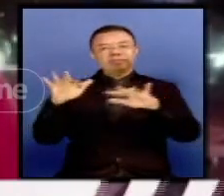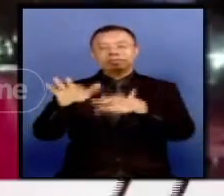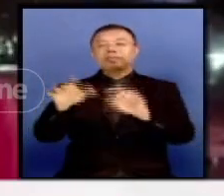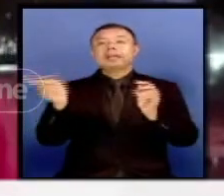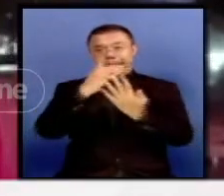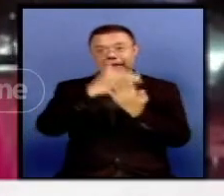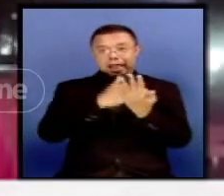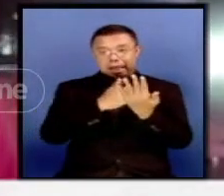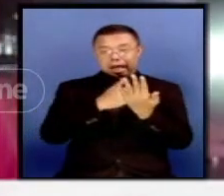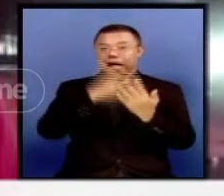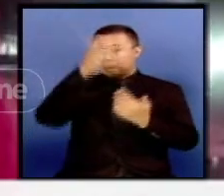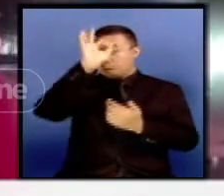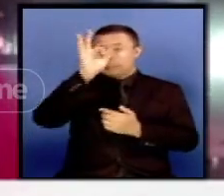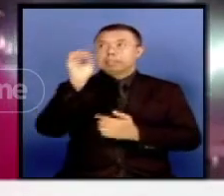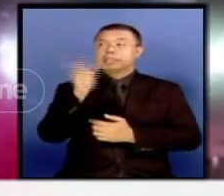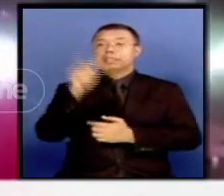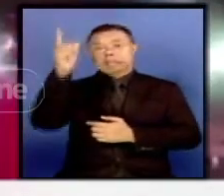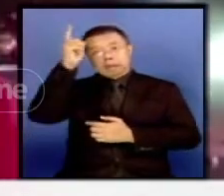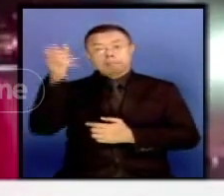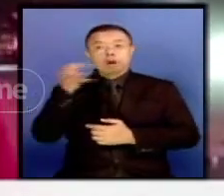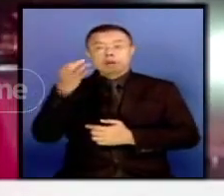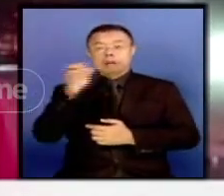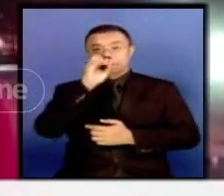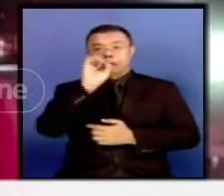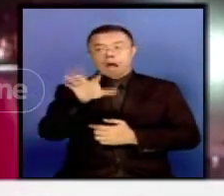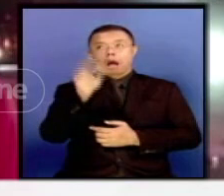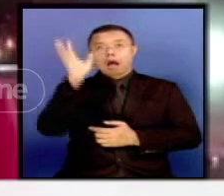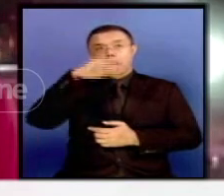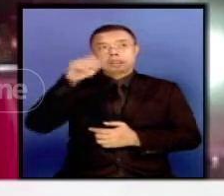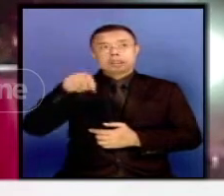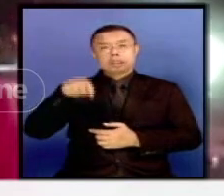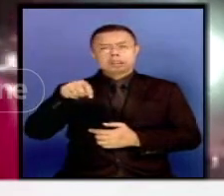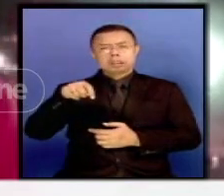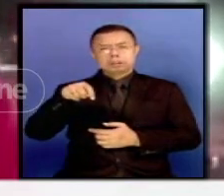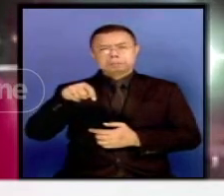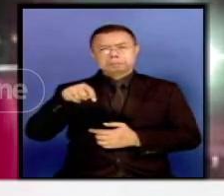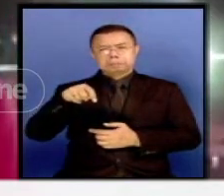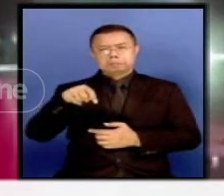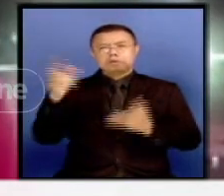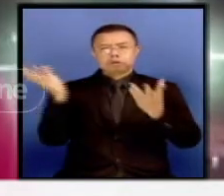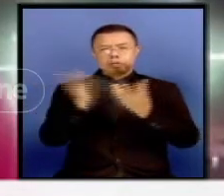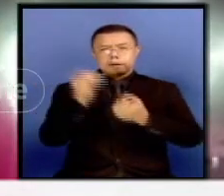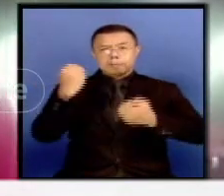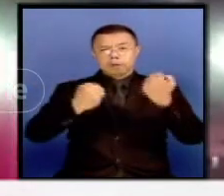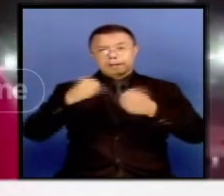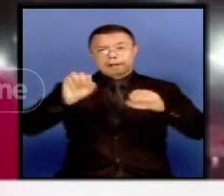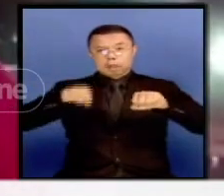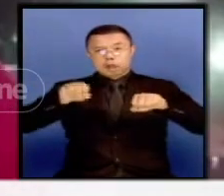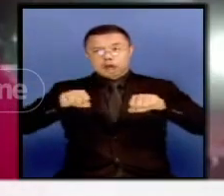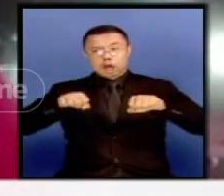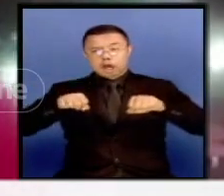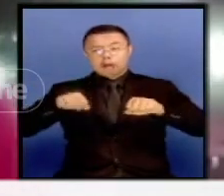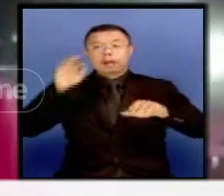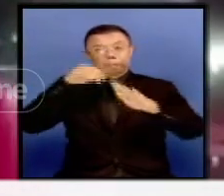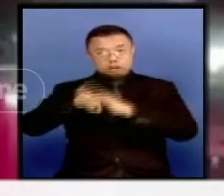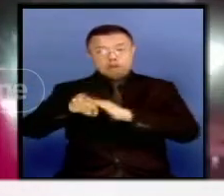Menurut data dari pihak kepolisian Polres Cirebon Kota, pada hari ini volume kendaraan yang